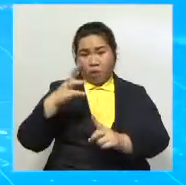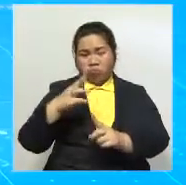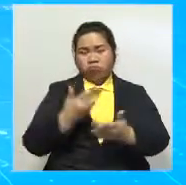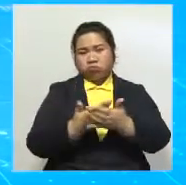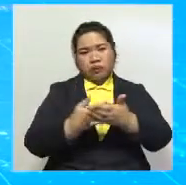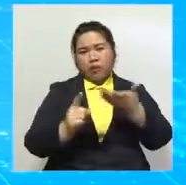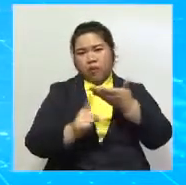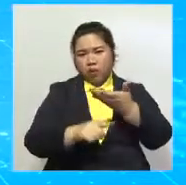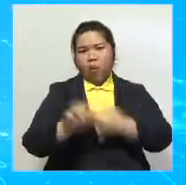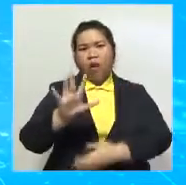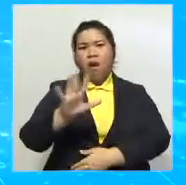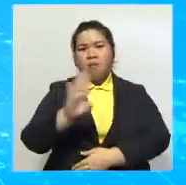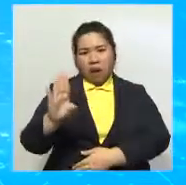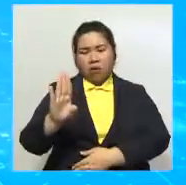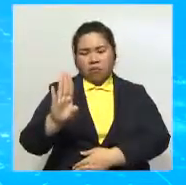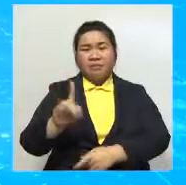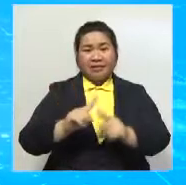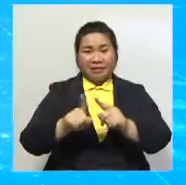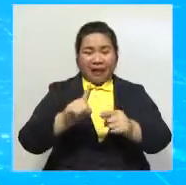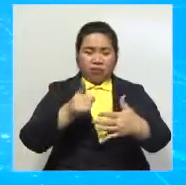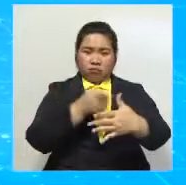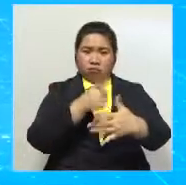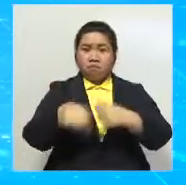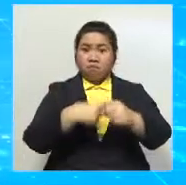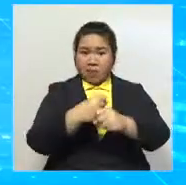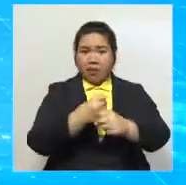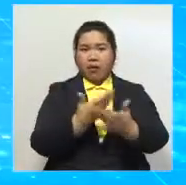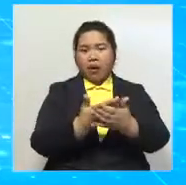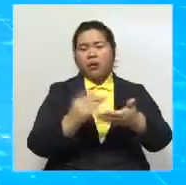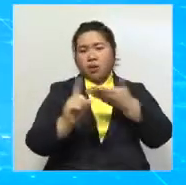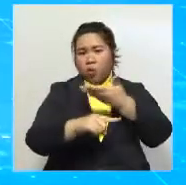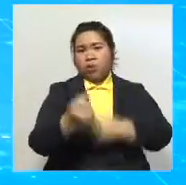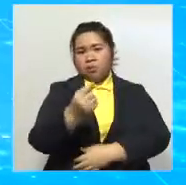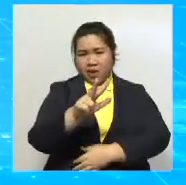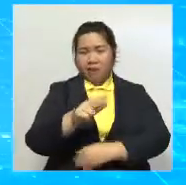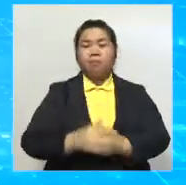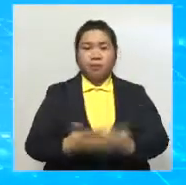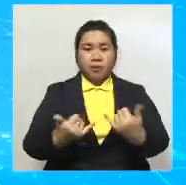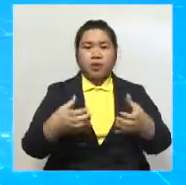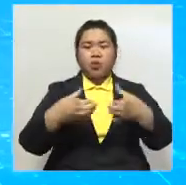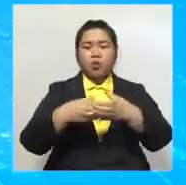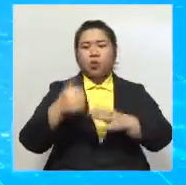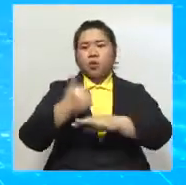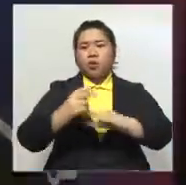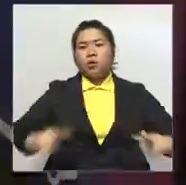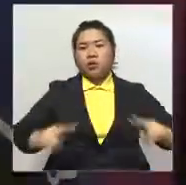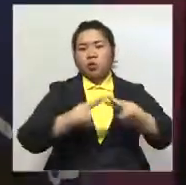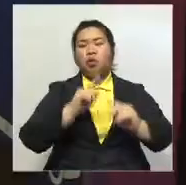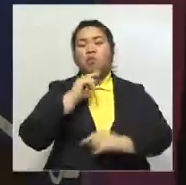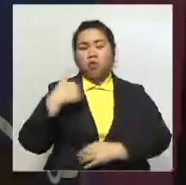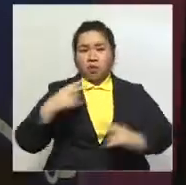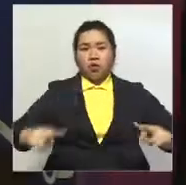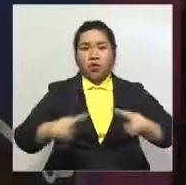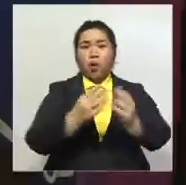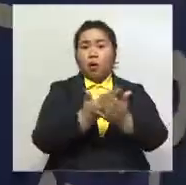96สตางค์ต่อกิโลกรัมจากช่วงต้นปีอยู่ที่กิโลกรัมละ13บาทนอกจากนี้ค่ะคณะรัฐมนตรียังได้เห็นชอบตามที่กระทรวงการคลัง